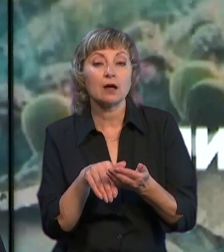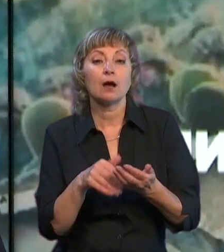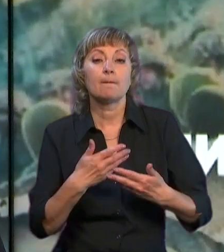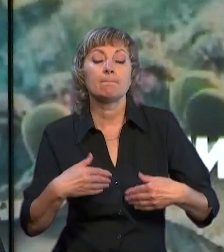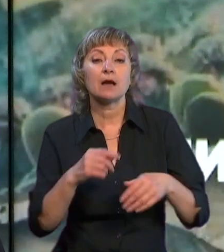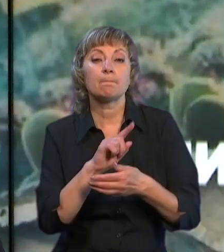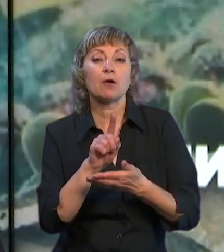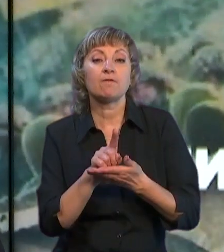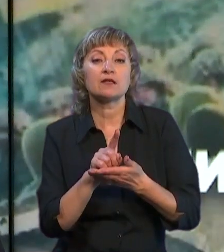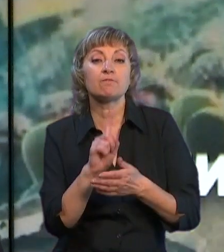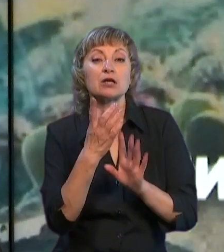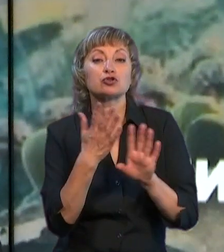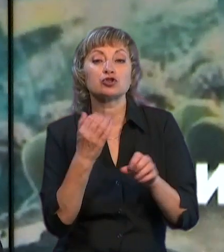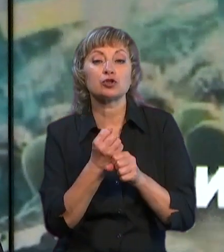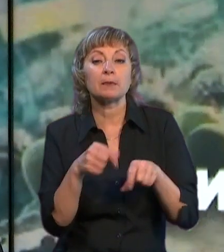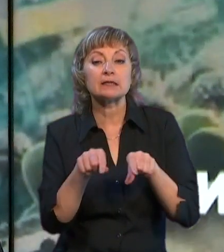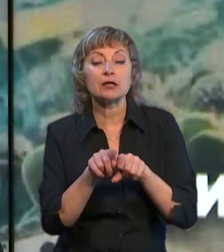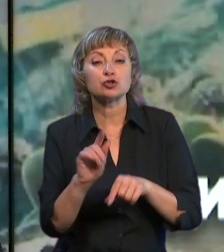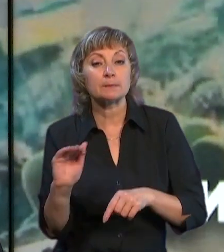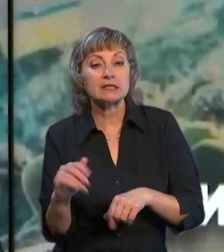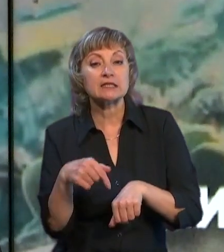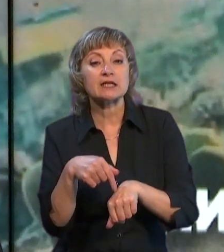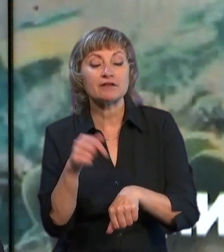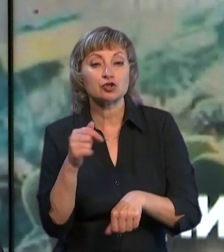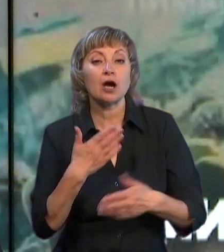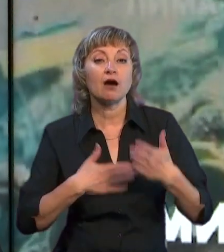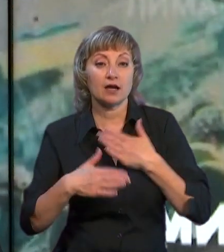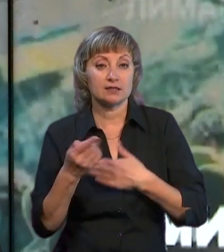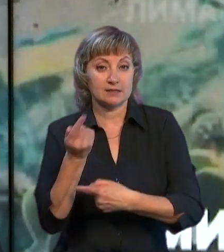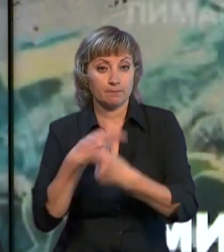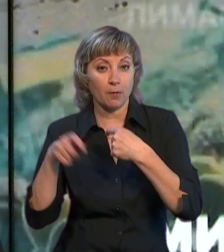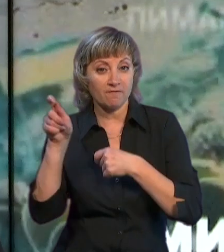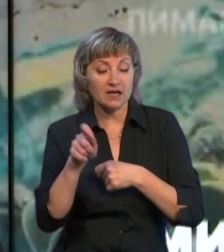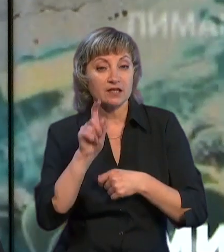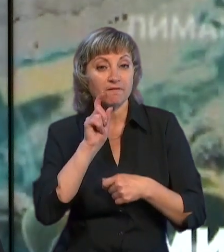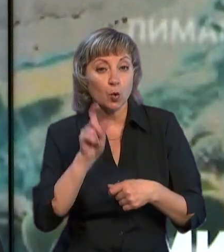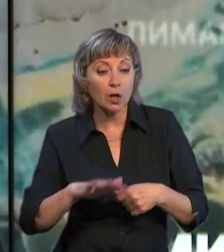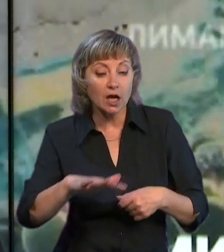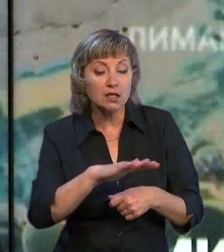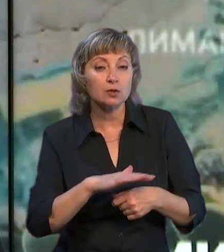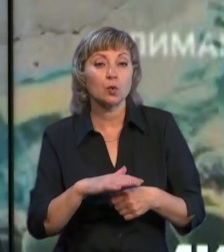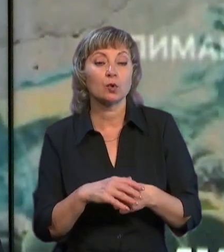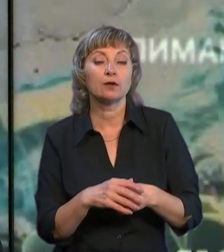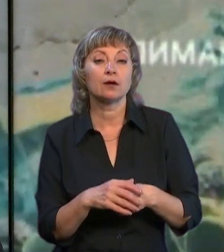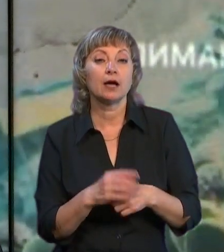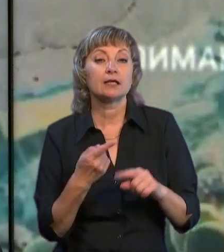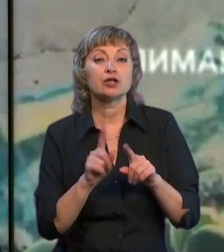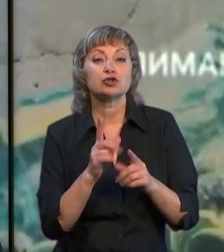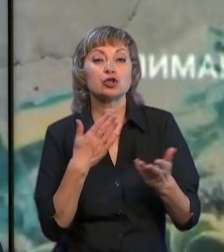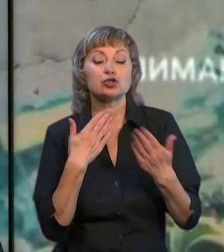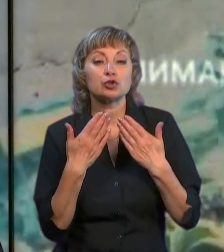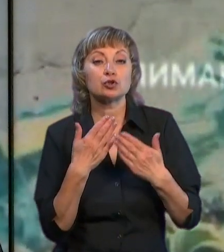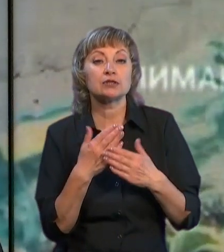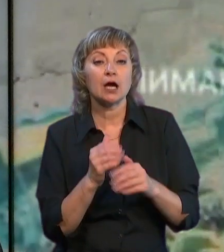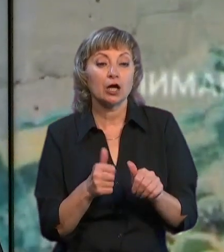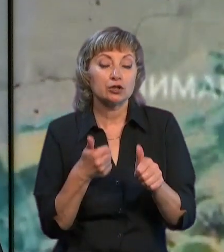повинні в першу чергу зробити так, щоб дитина відчула радість від повернення в Україну. А те, що стосується